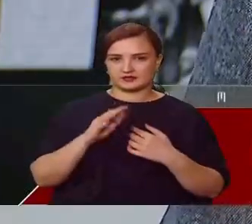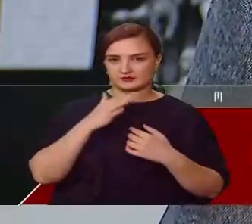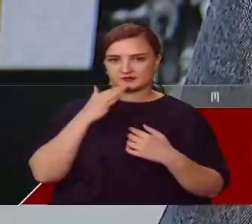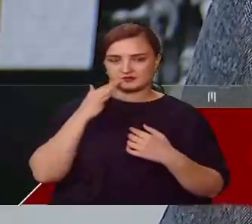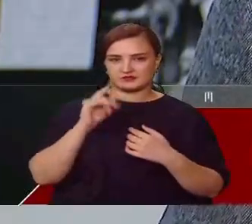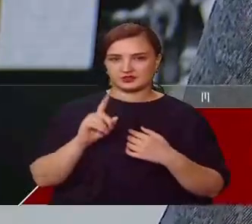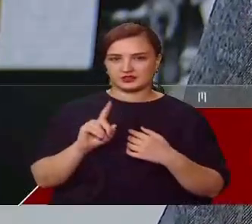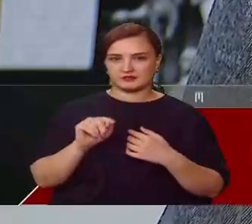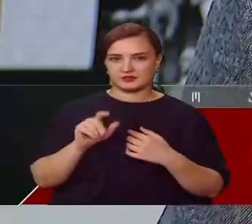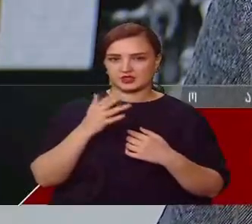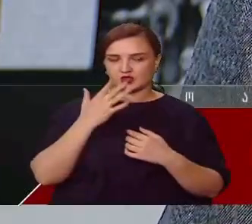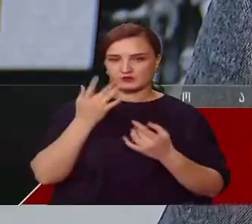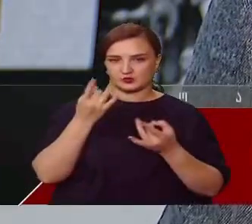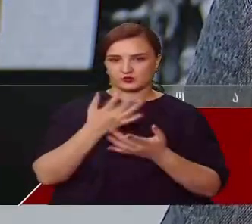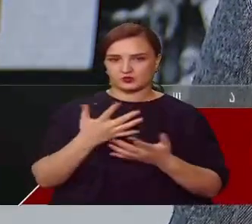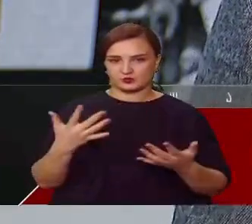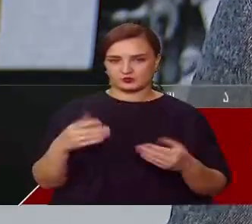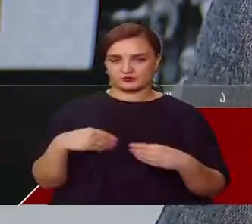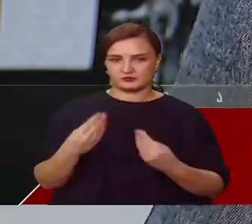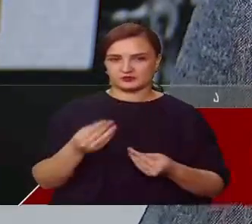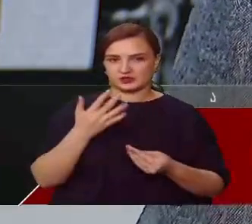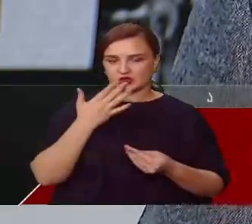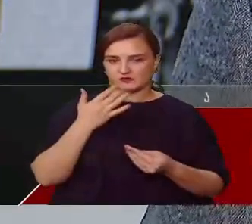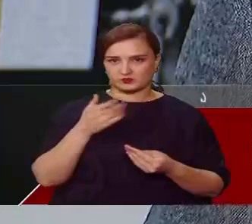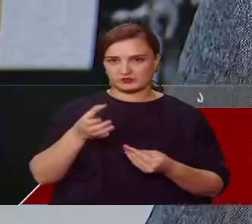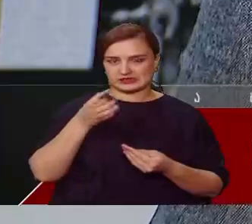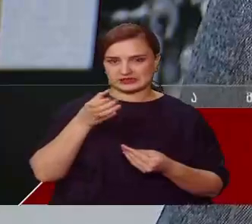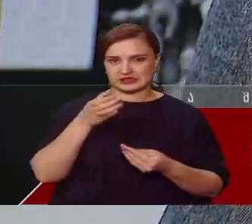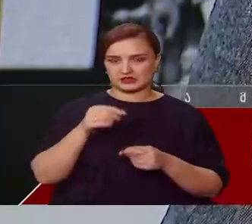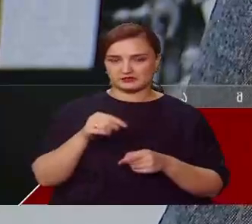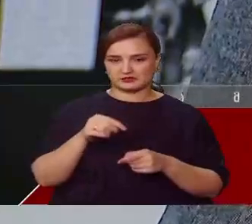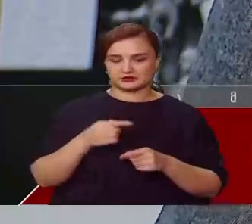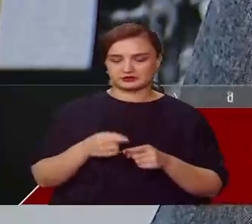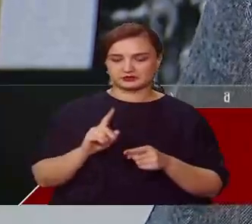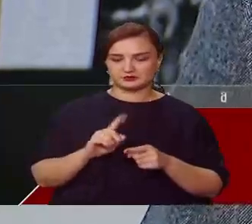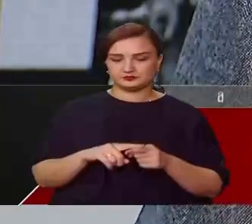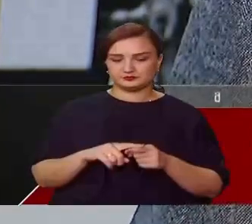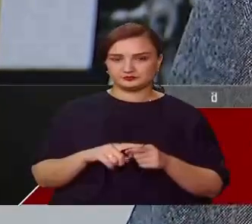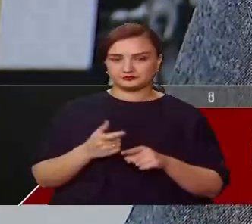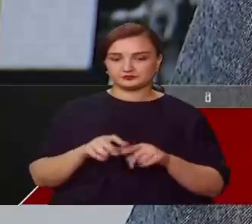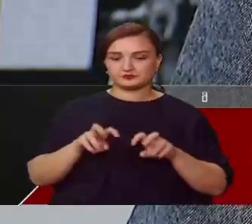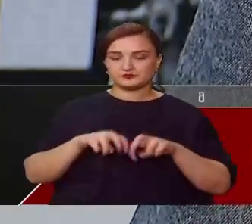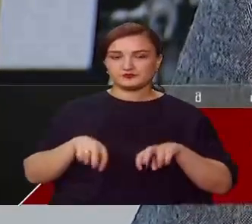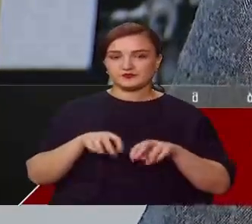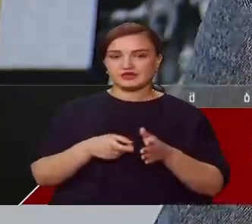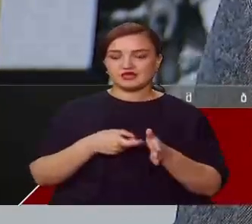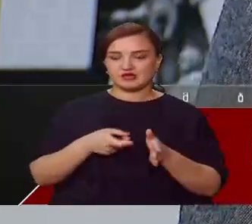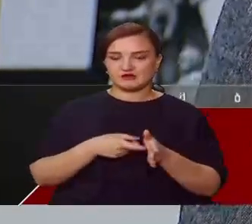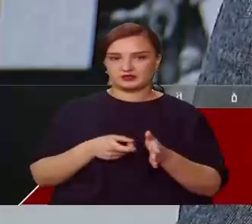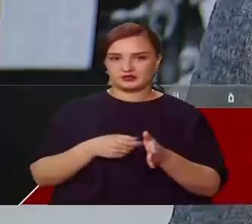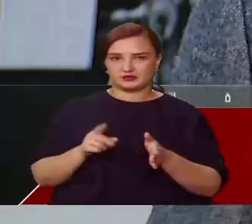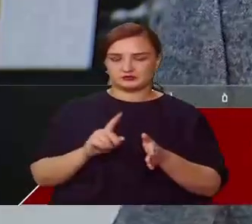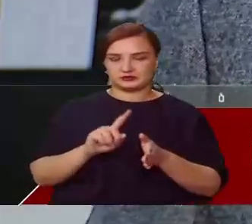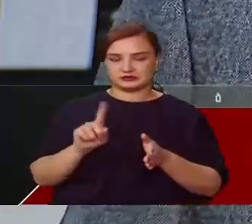რამ შეძინა ეროვნულ კულტურას, ეროვნულ მეცნიერებას, რომელიც ღრმად იკვლევდა ფესვებს,